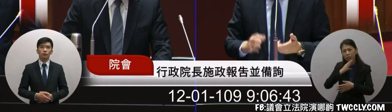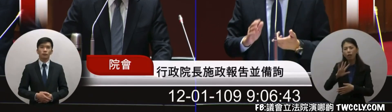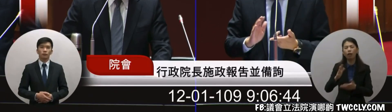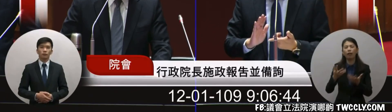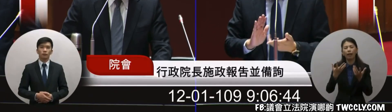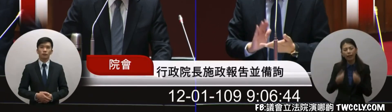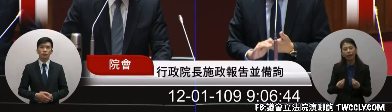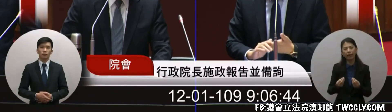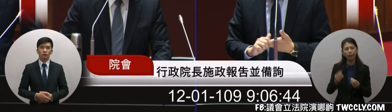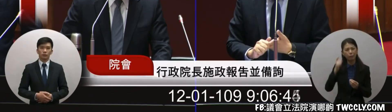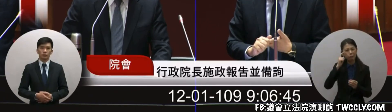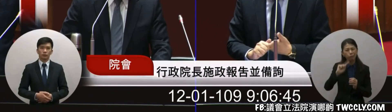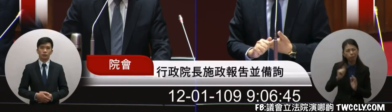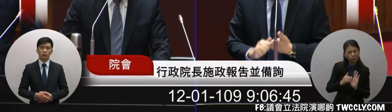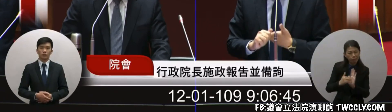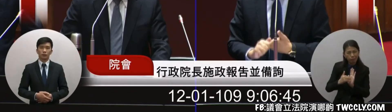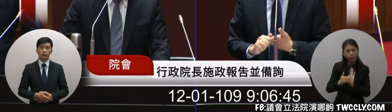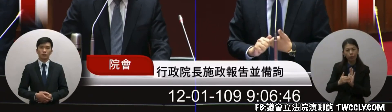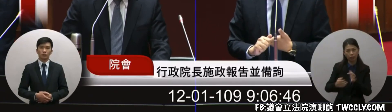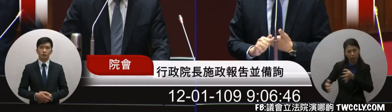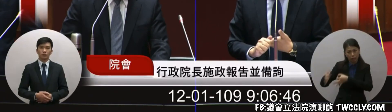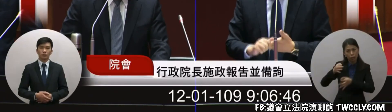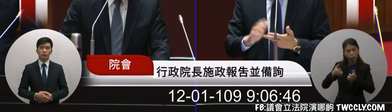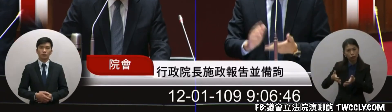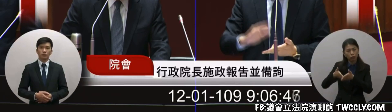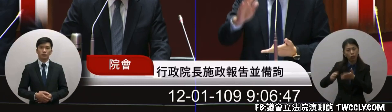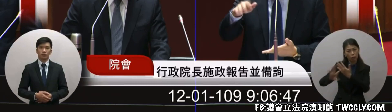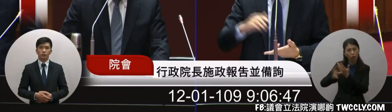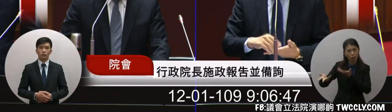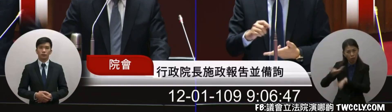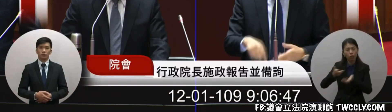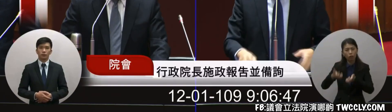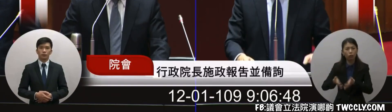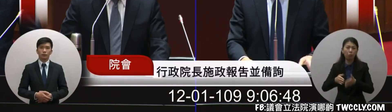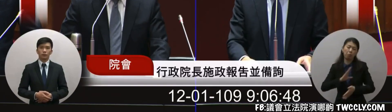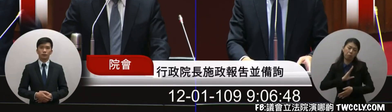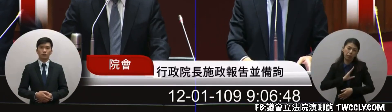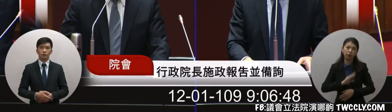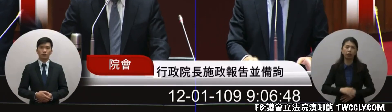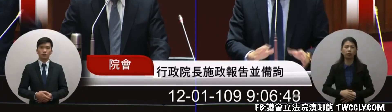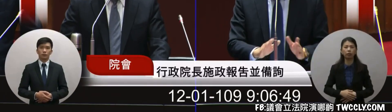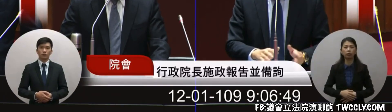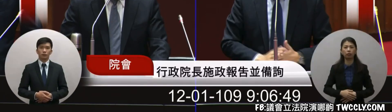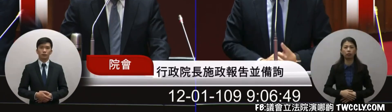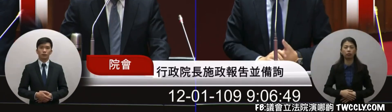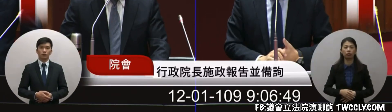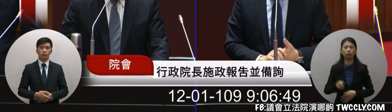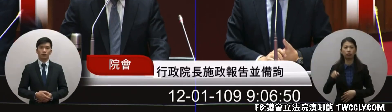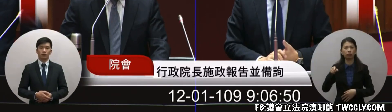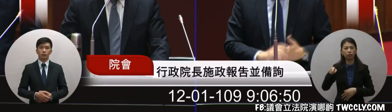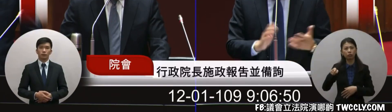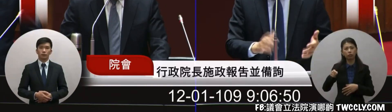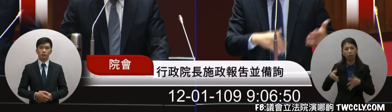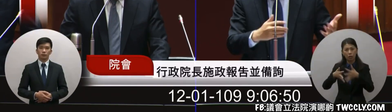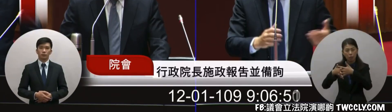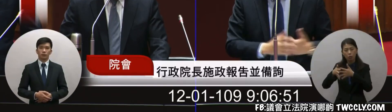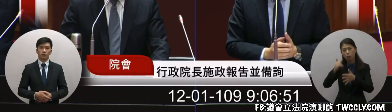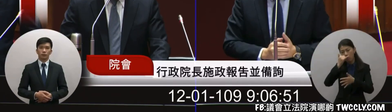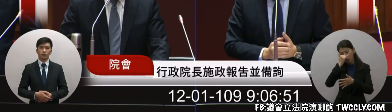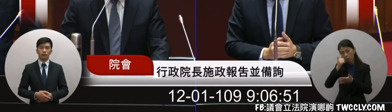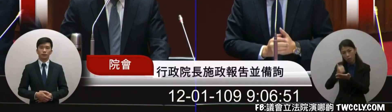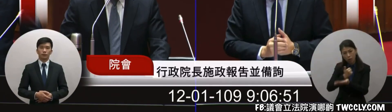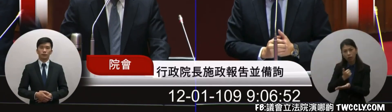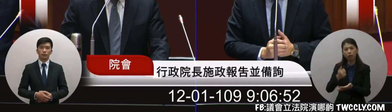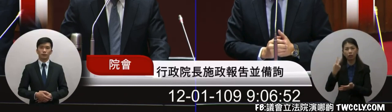善后，而且我们的经贸压力真的很大，我当然懂。好，其实未来不只是直说了哈，还不只是来猪嘞，我看未来的日